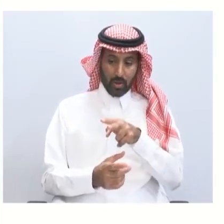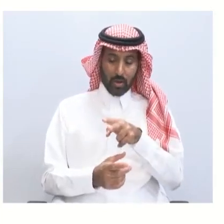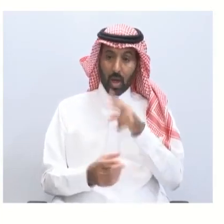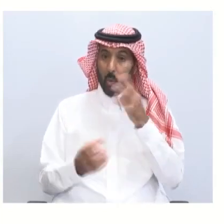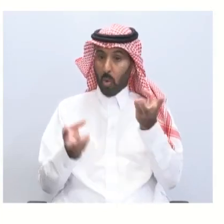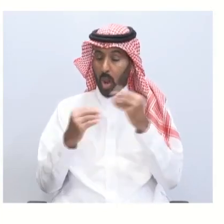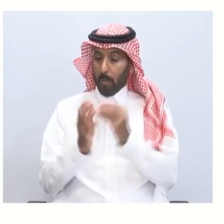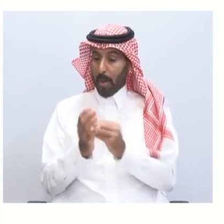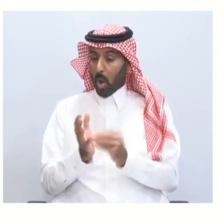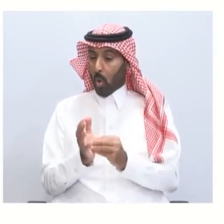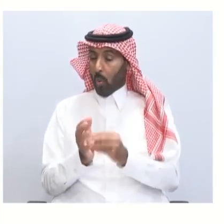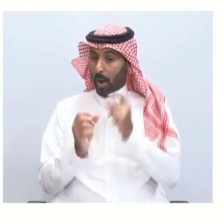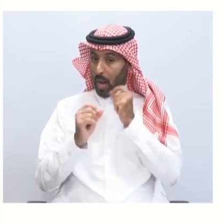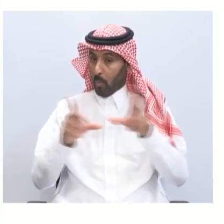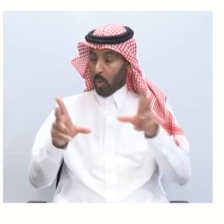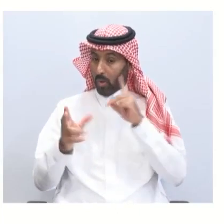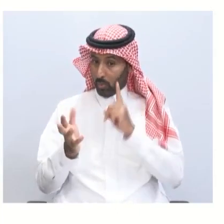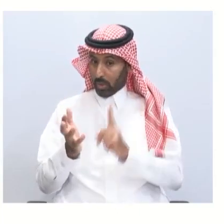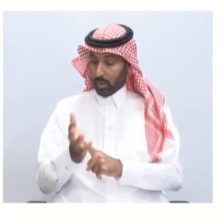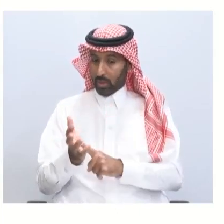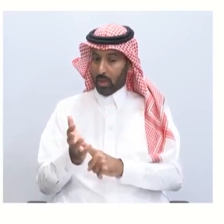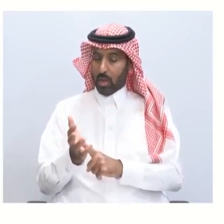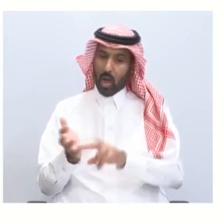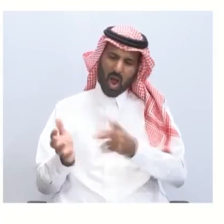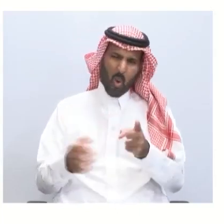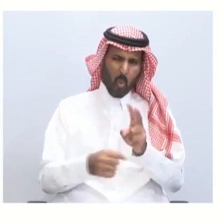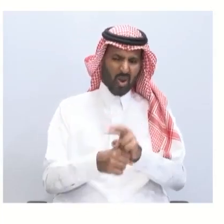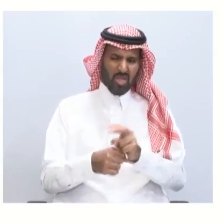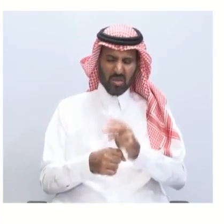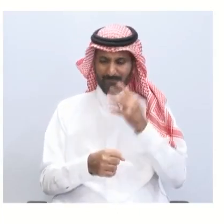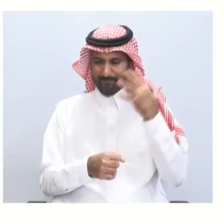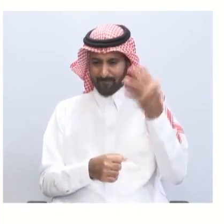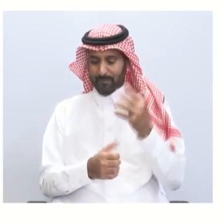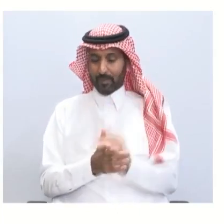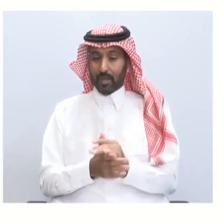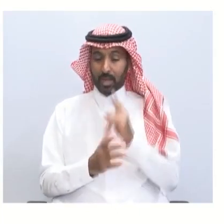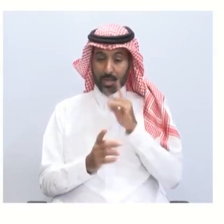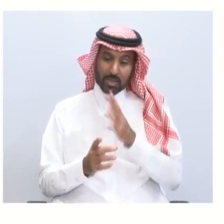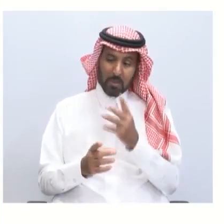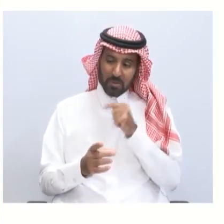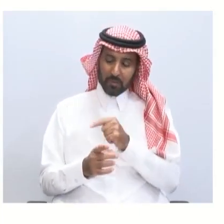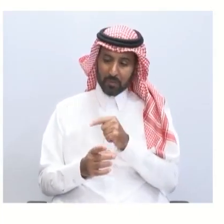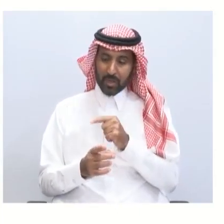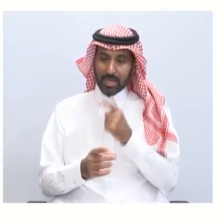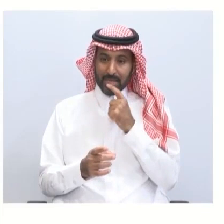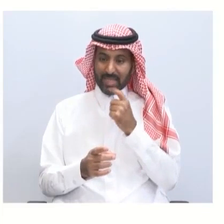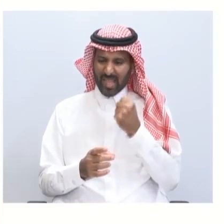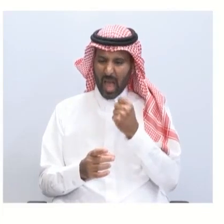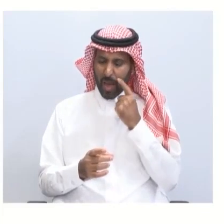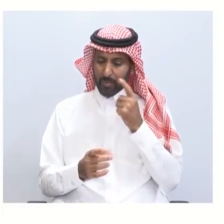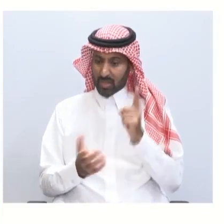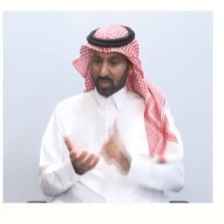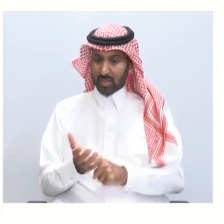المعلومه المعروضه هل هي واقعيه او منسج الخيال وهل تميل الى الغرابه وهل يصعب تصديقها في